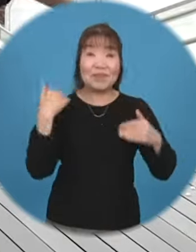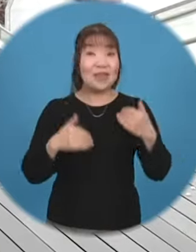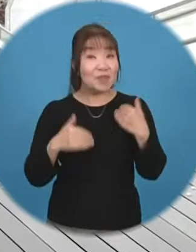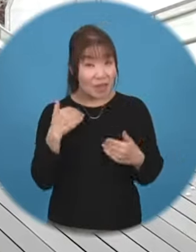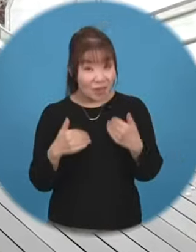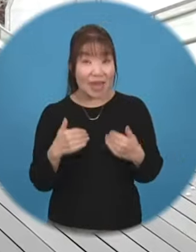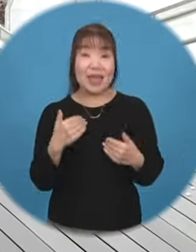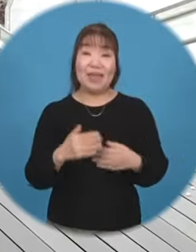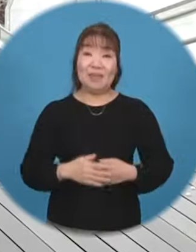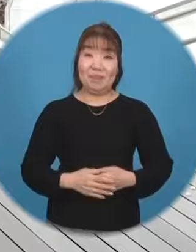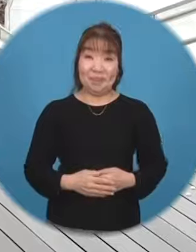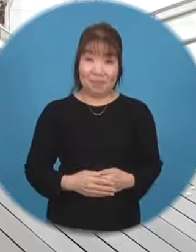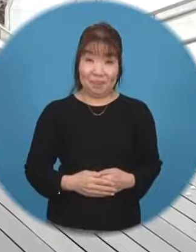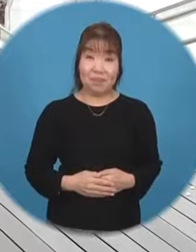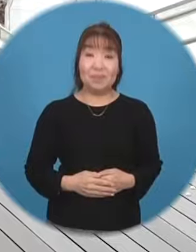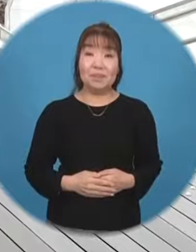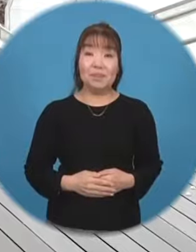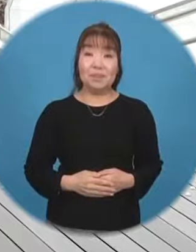ね。